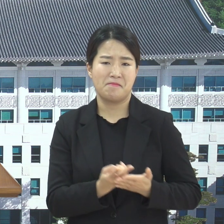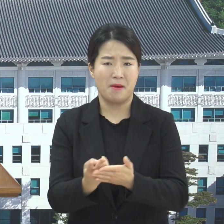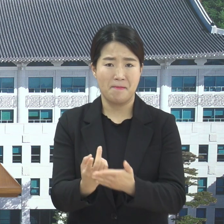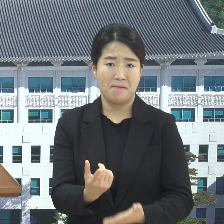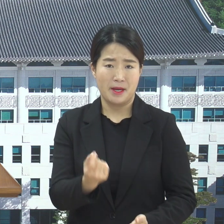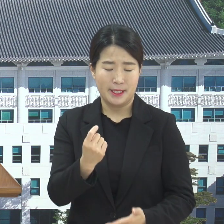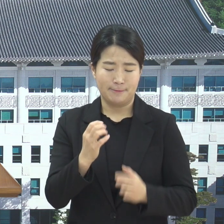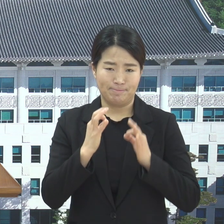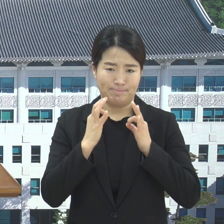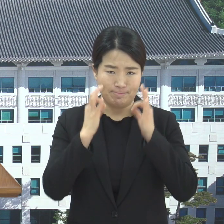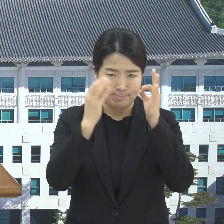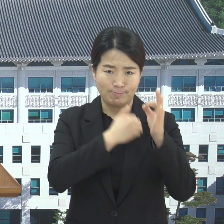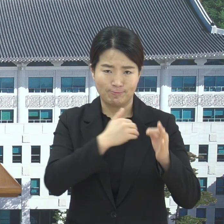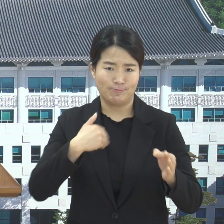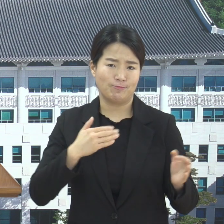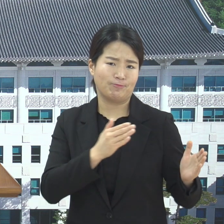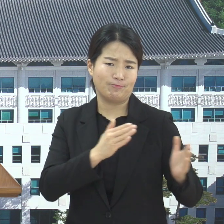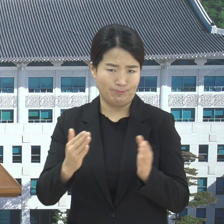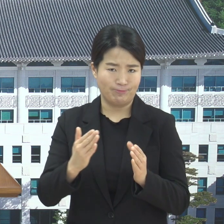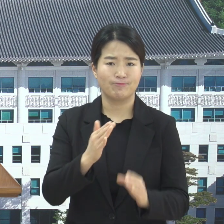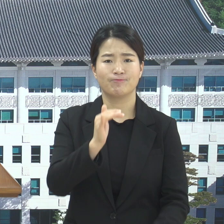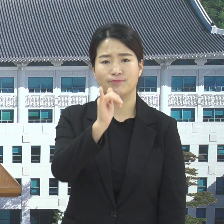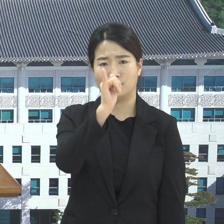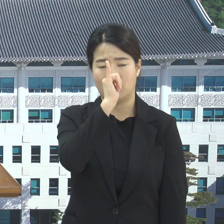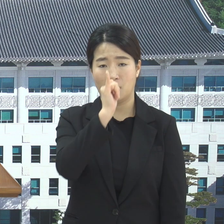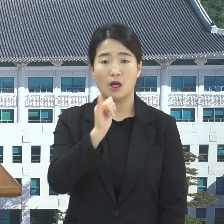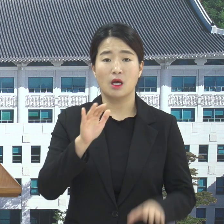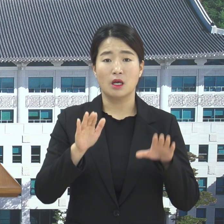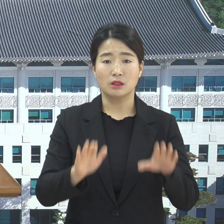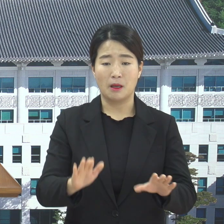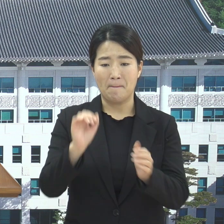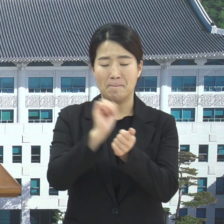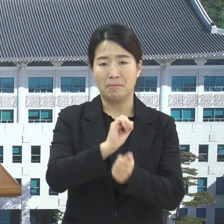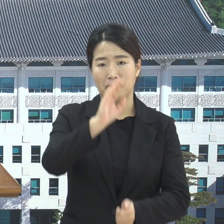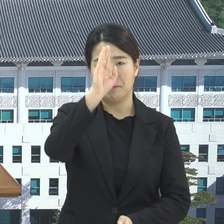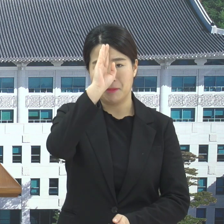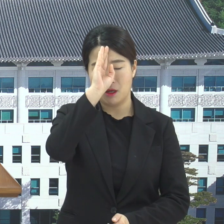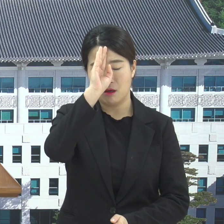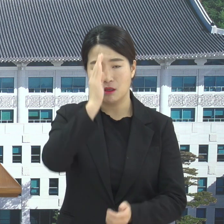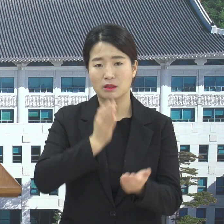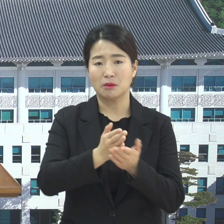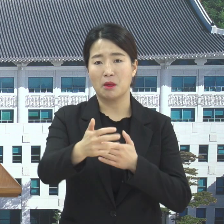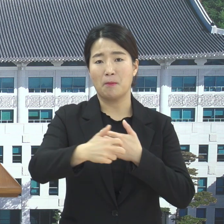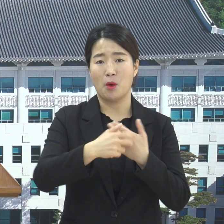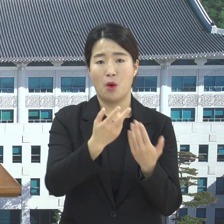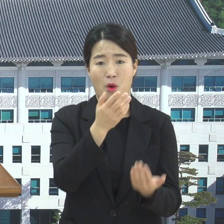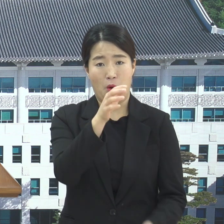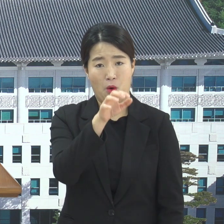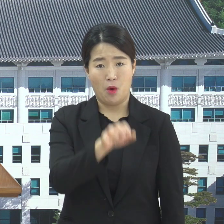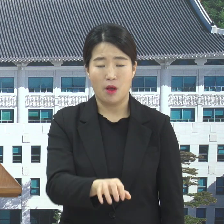조치에도 만전을 기하고 있습니다. 도는 현재 감염병 전담병원